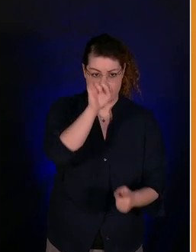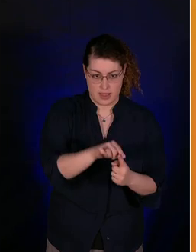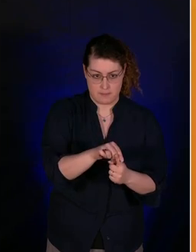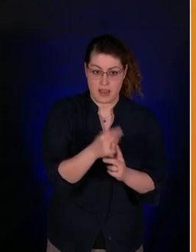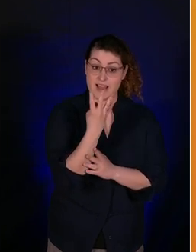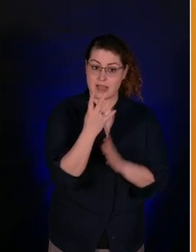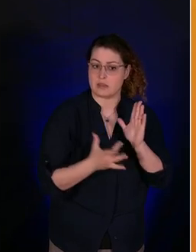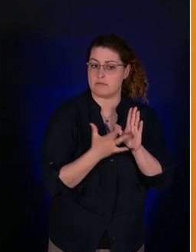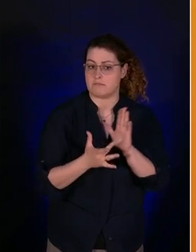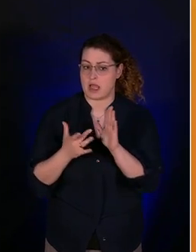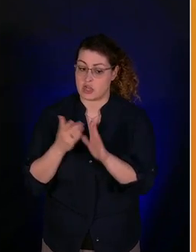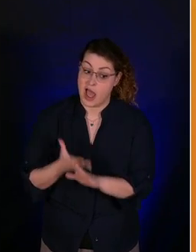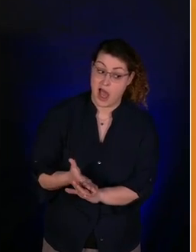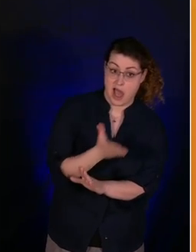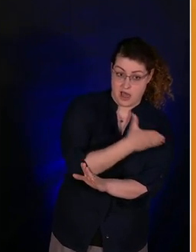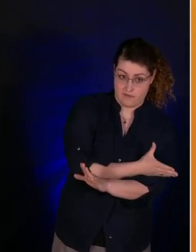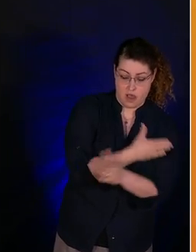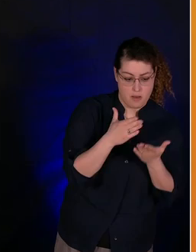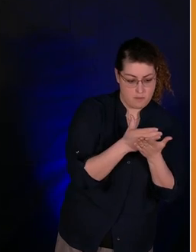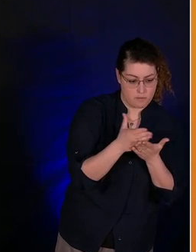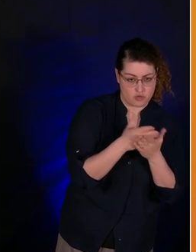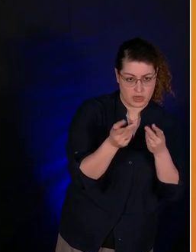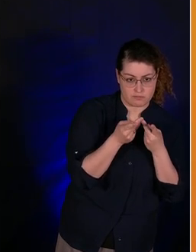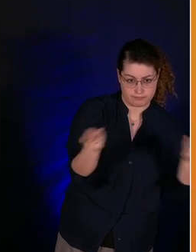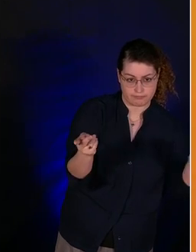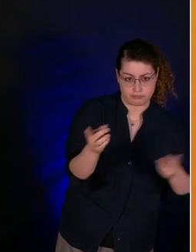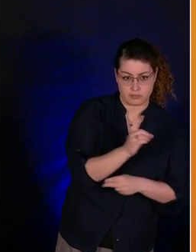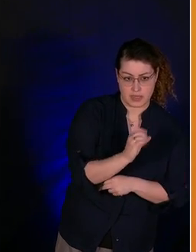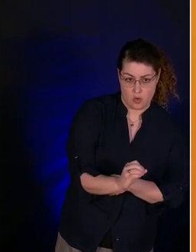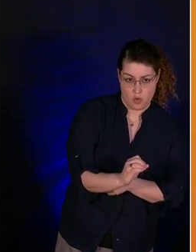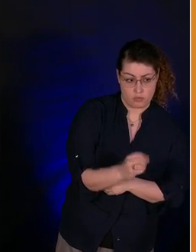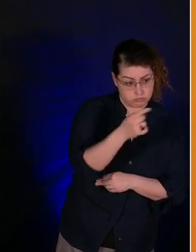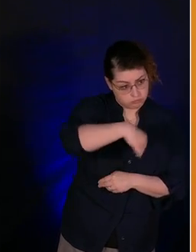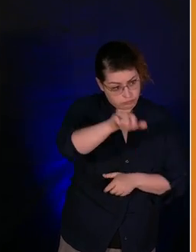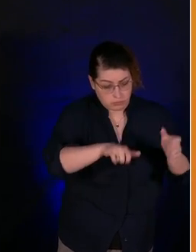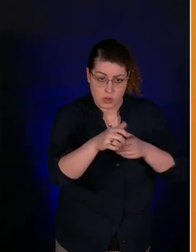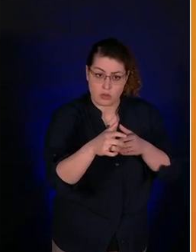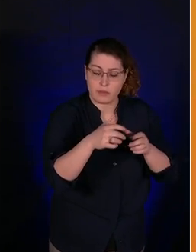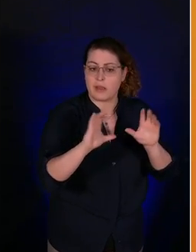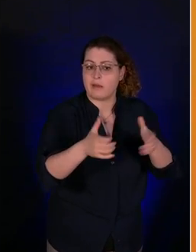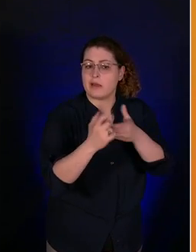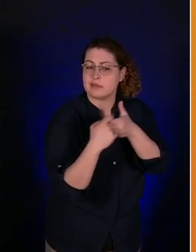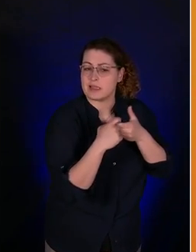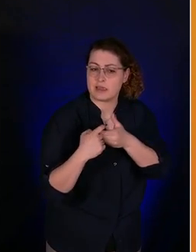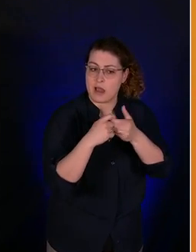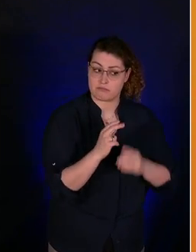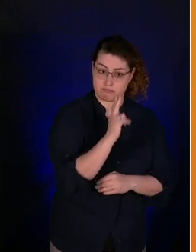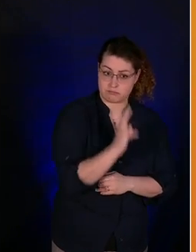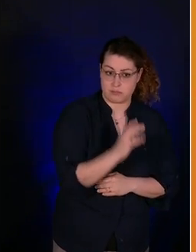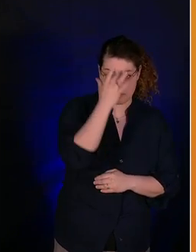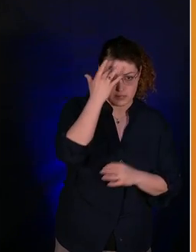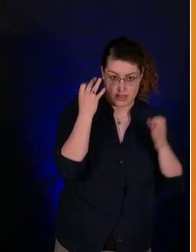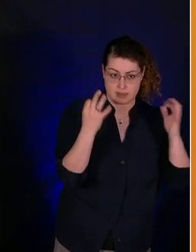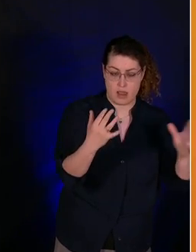4 pages en amont de la sortie du projet de document mis à disposition des syndicats dès le printemps 2022. Il a